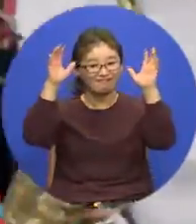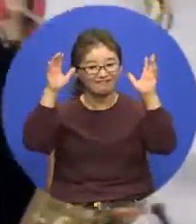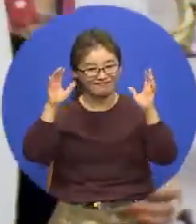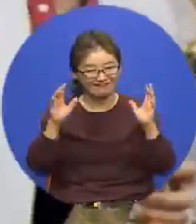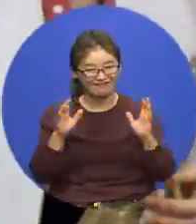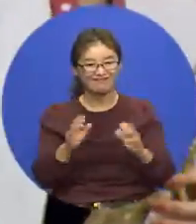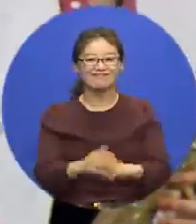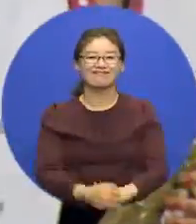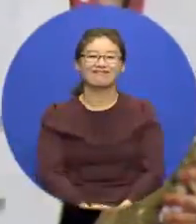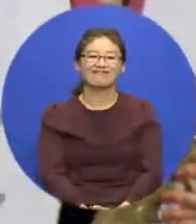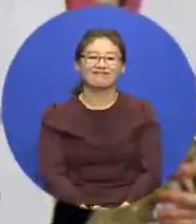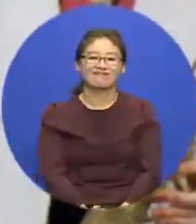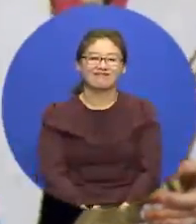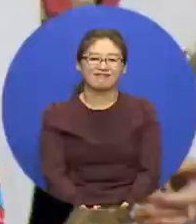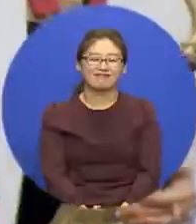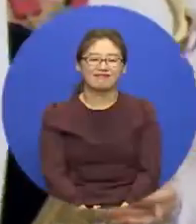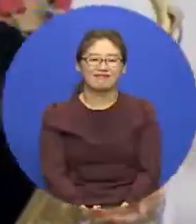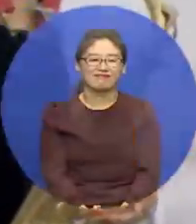하겠습니다